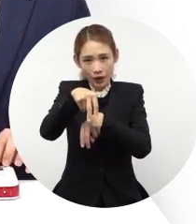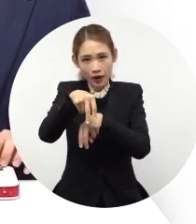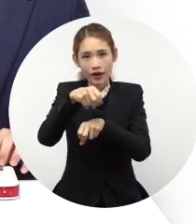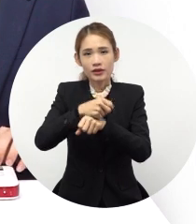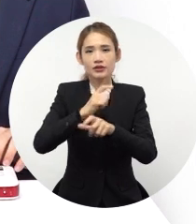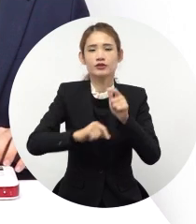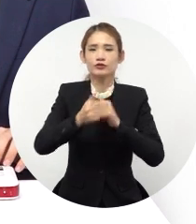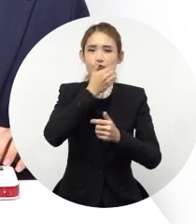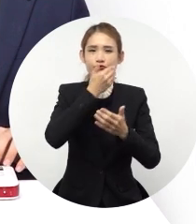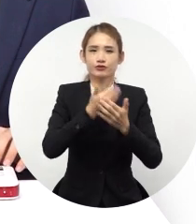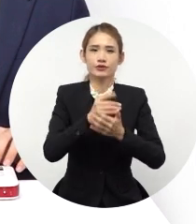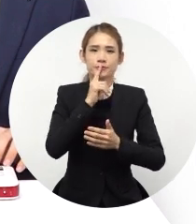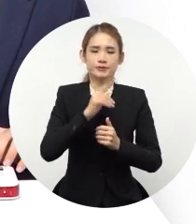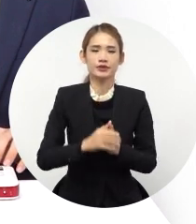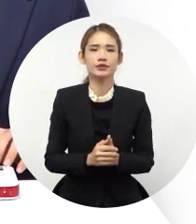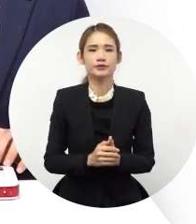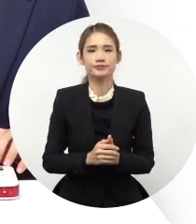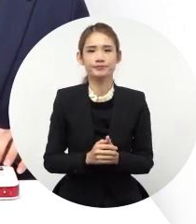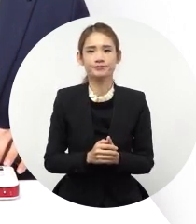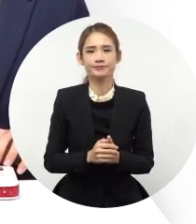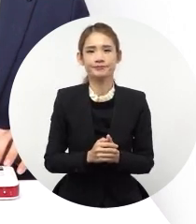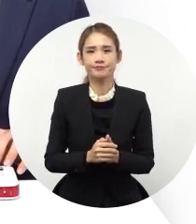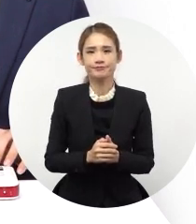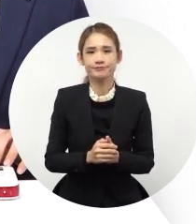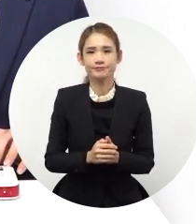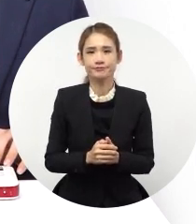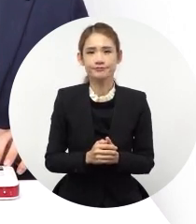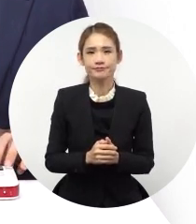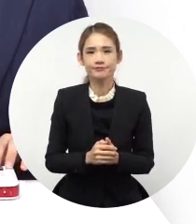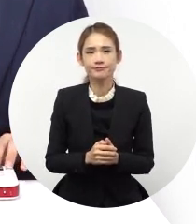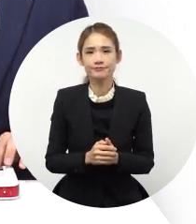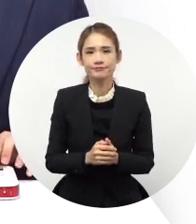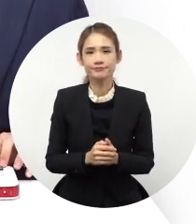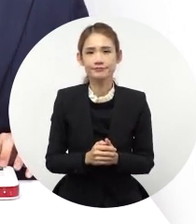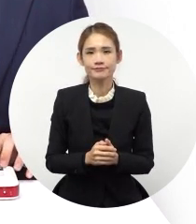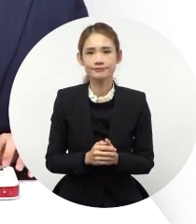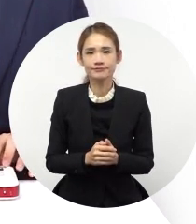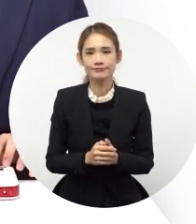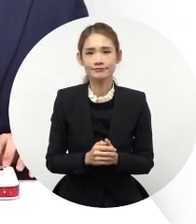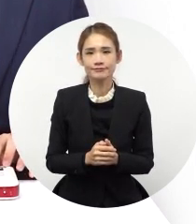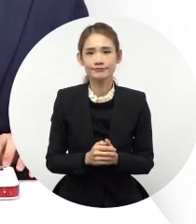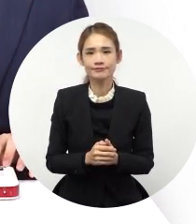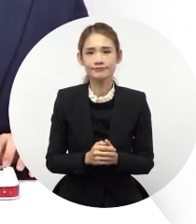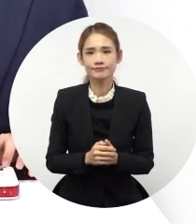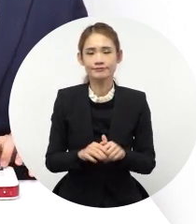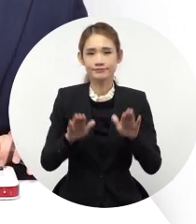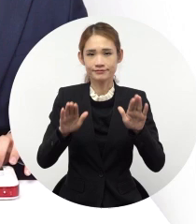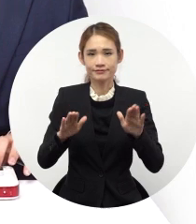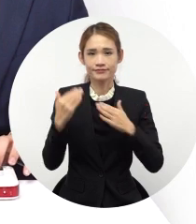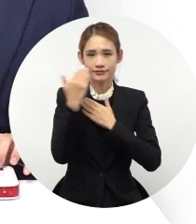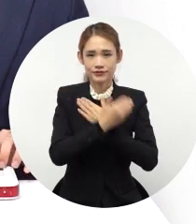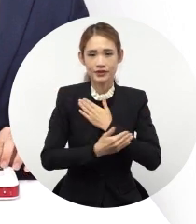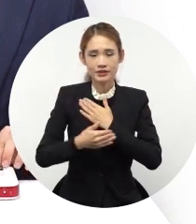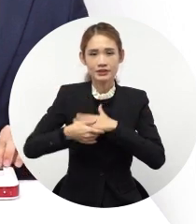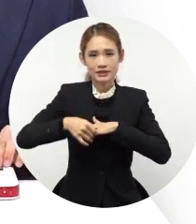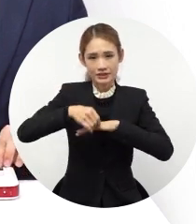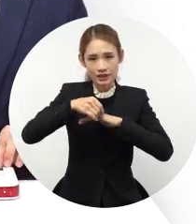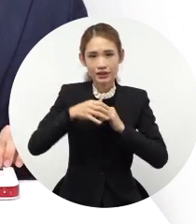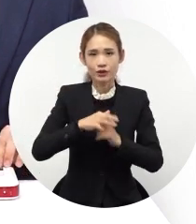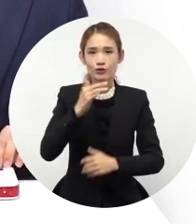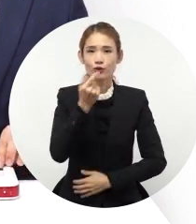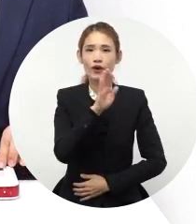게 매우 중요하다라고 말씀을 드리겠습니다. 이번에는 지체